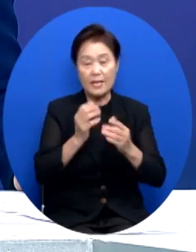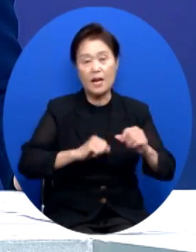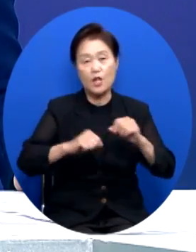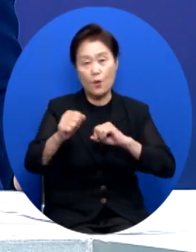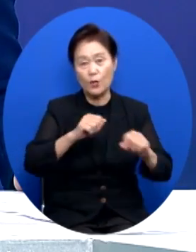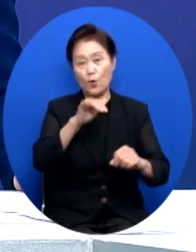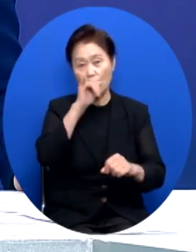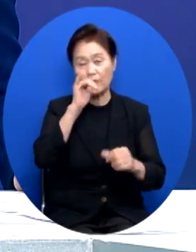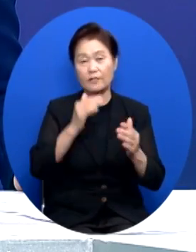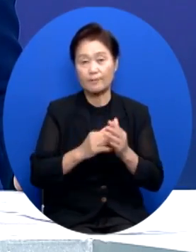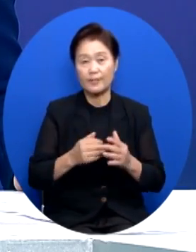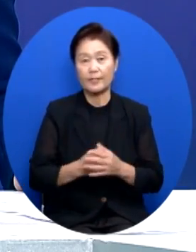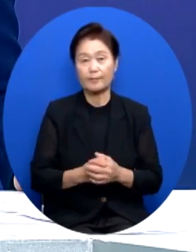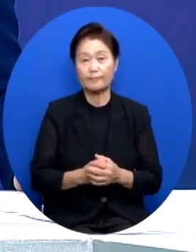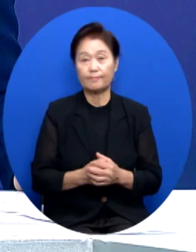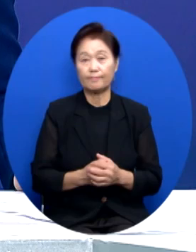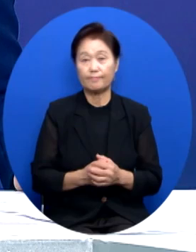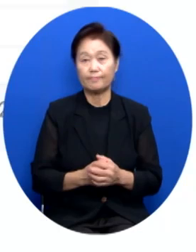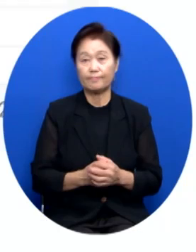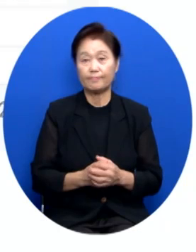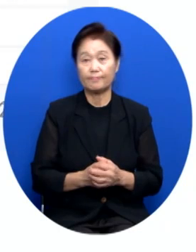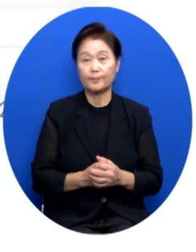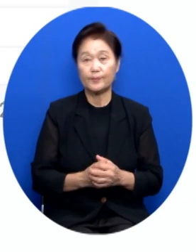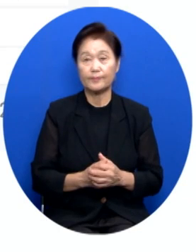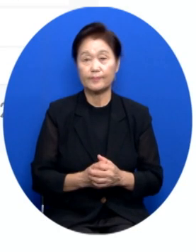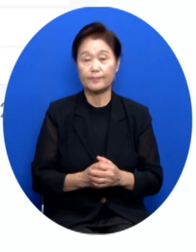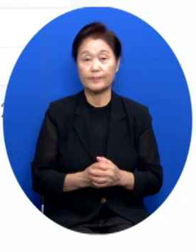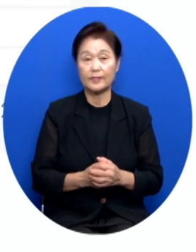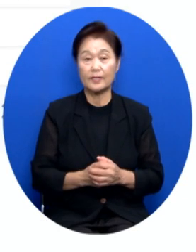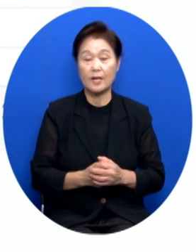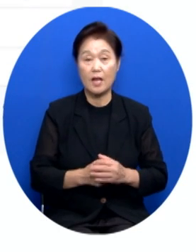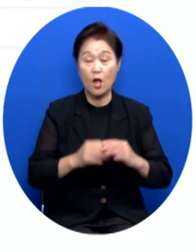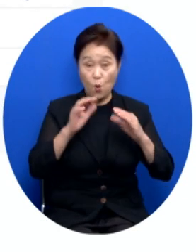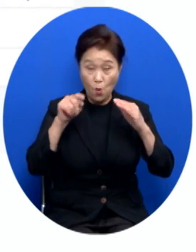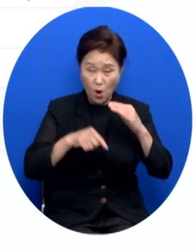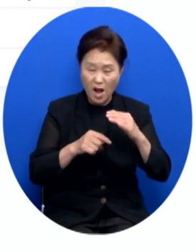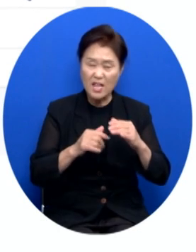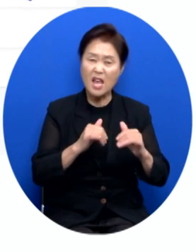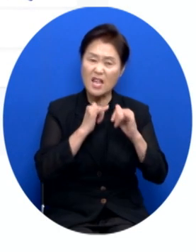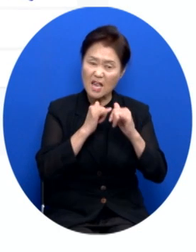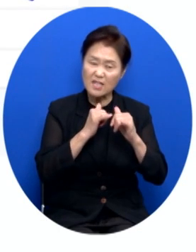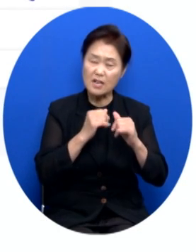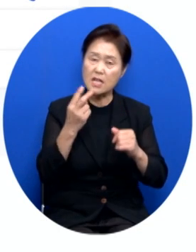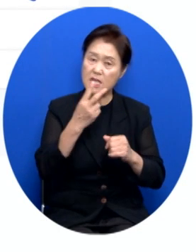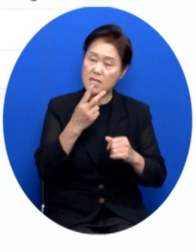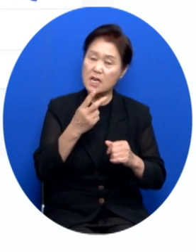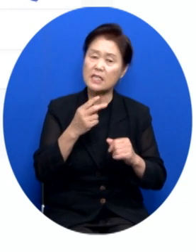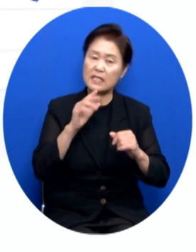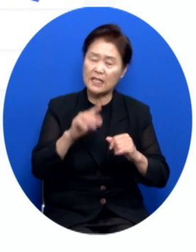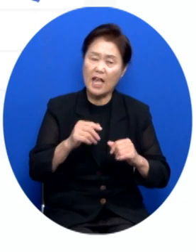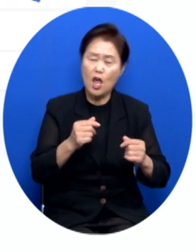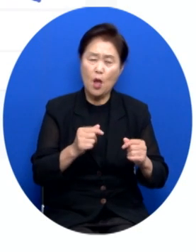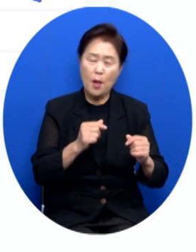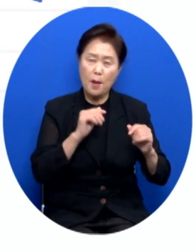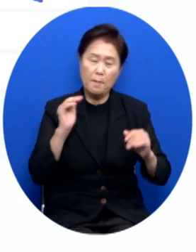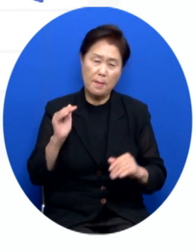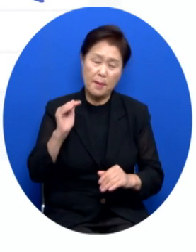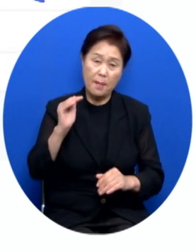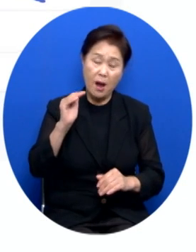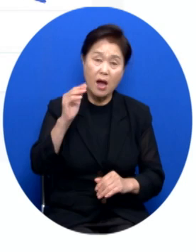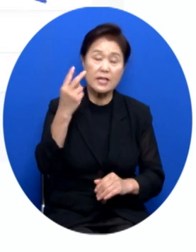진행했습니다. 이현지 기자입니다. 국내 자살률 추이는 2000년대 초반 급격히 증가해